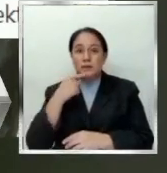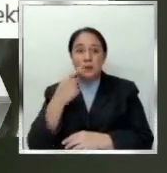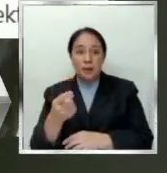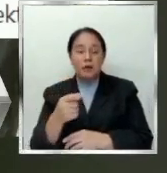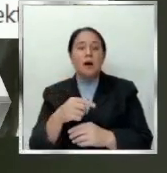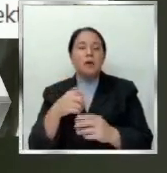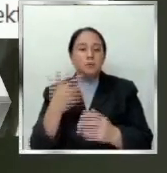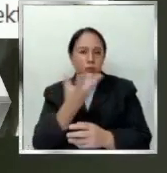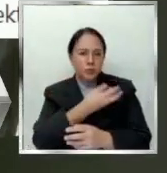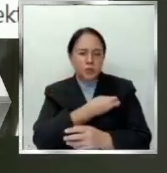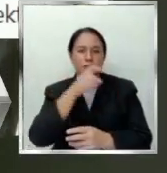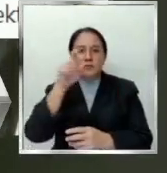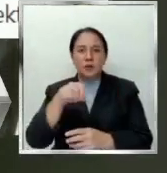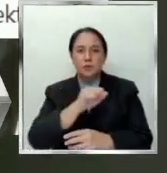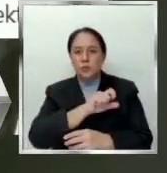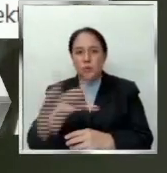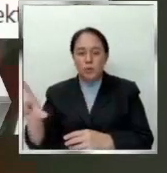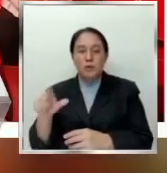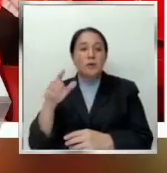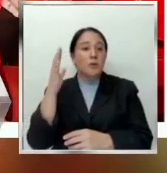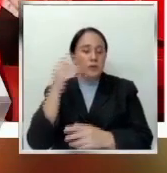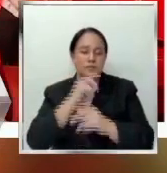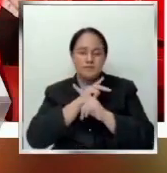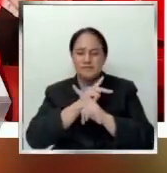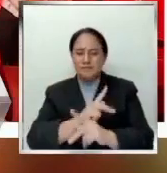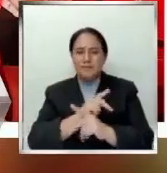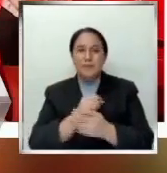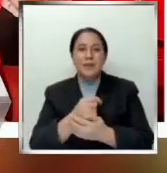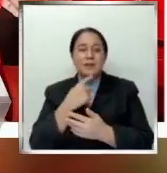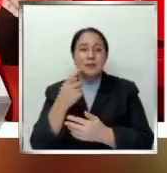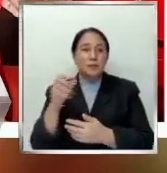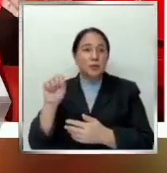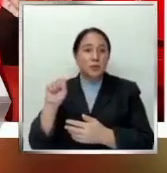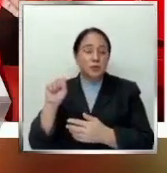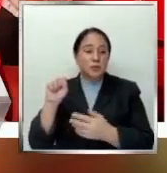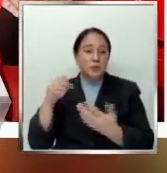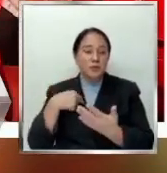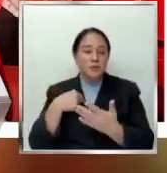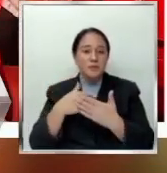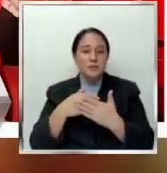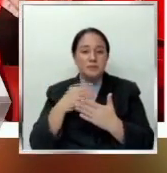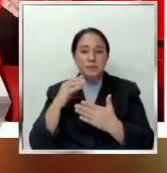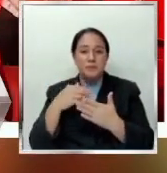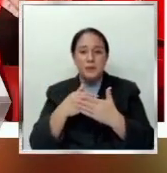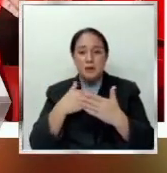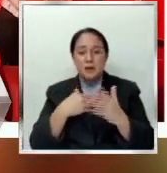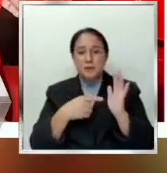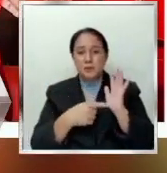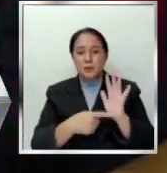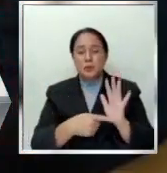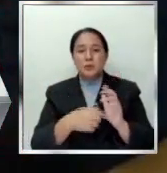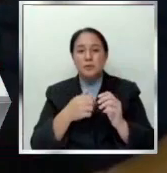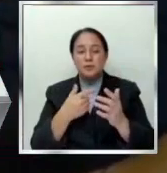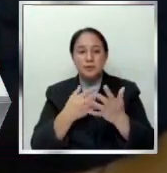magpabakuna na rin dapat ang lahat para protektado. Si Sofia naman nagpost ng behind the scenes ng mga pinagbidahan niyang palabas over the